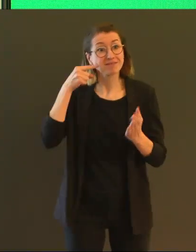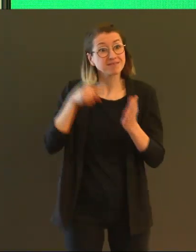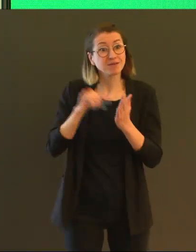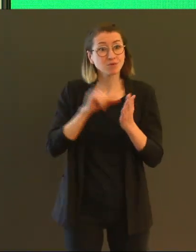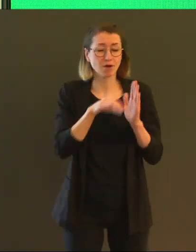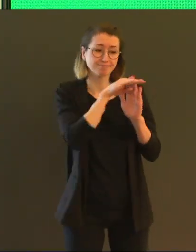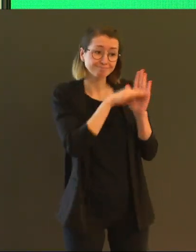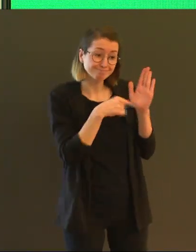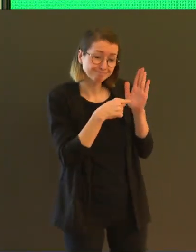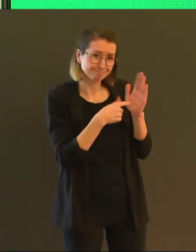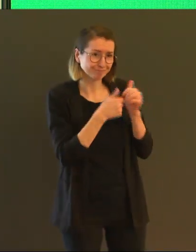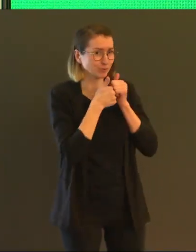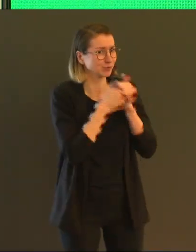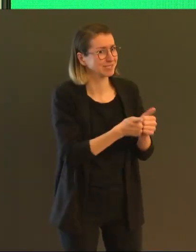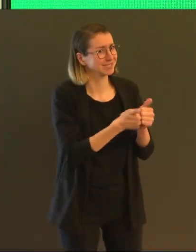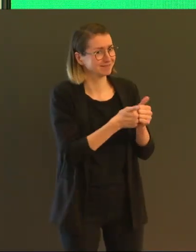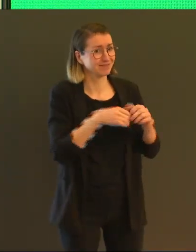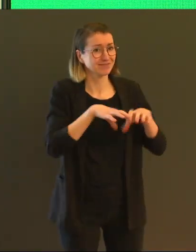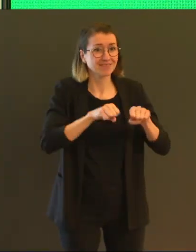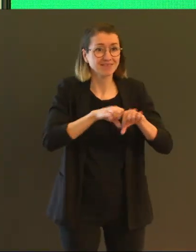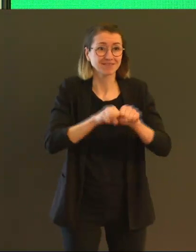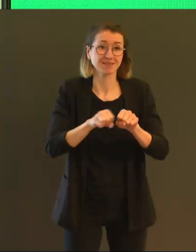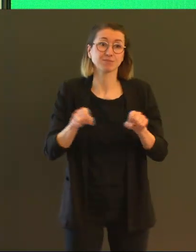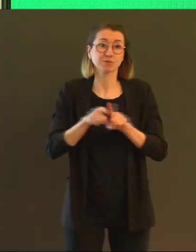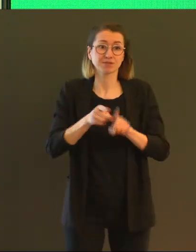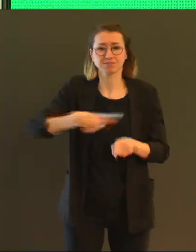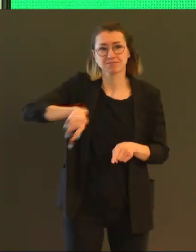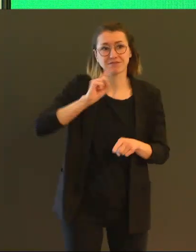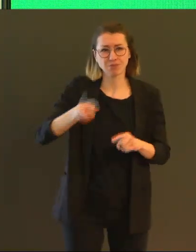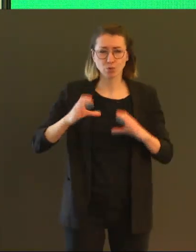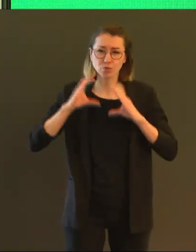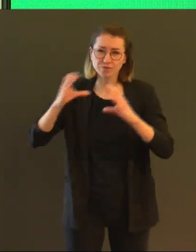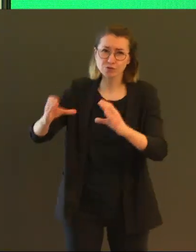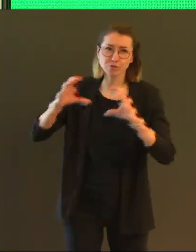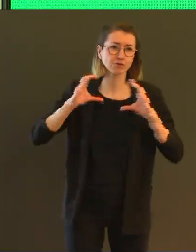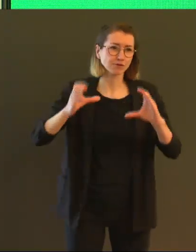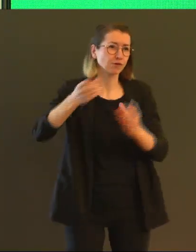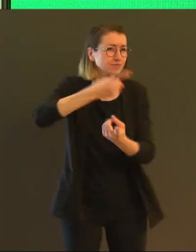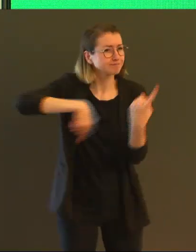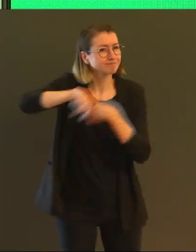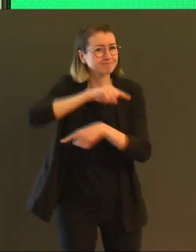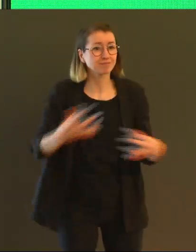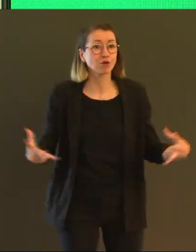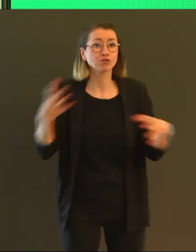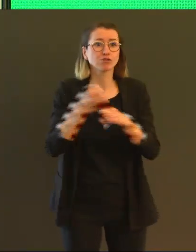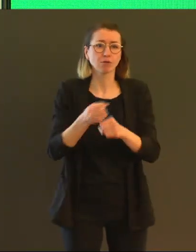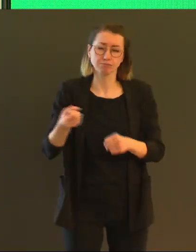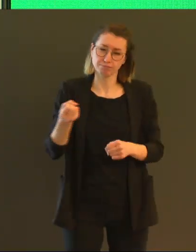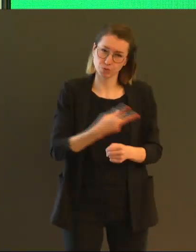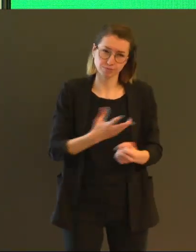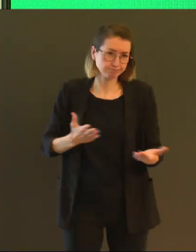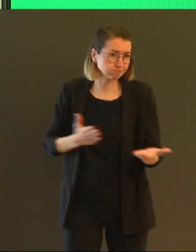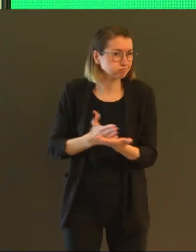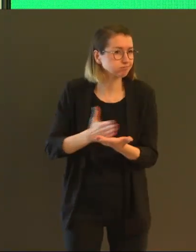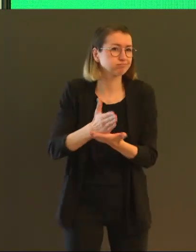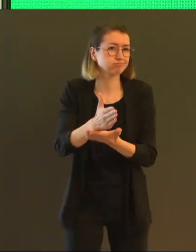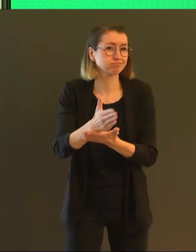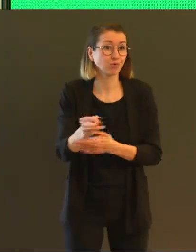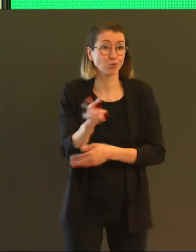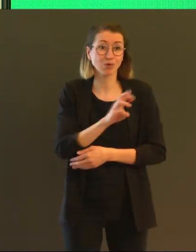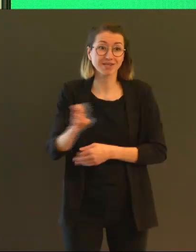les uns envers les autres et avançons donc ensemble en respectant ces consignes ce week-end et dans les semaines à venir.